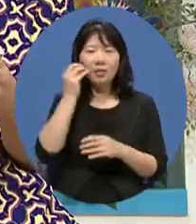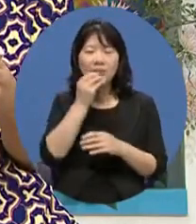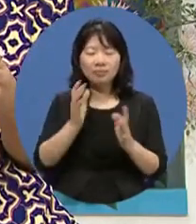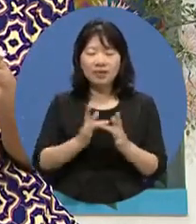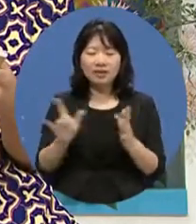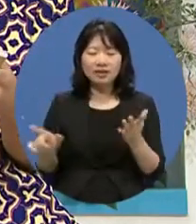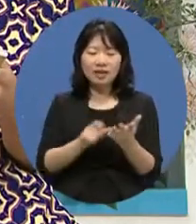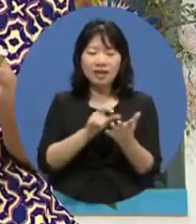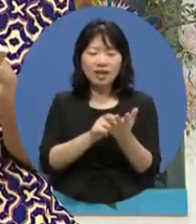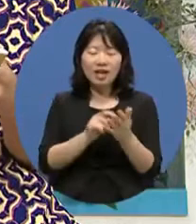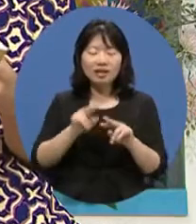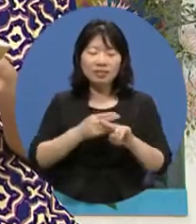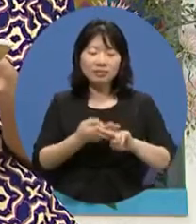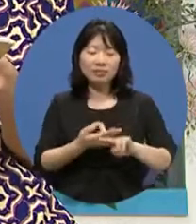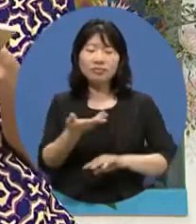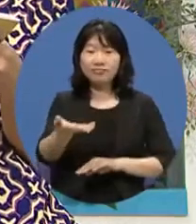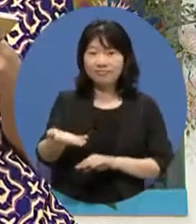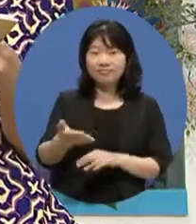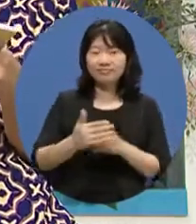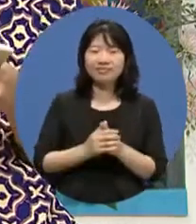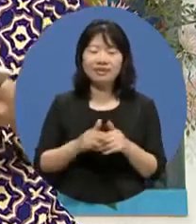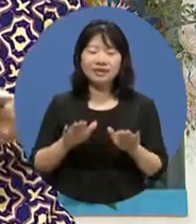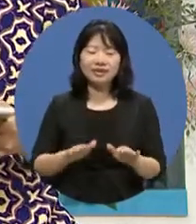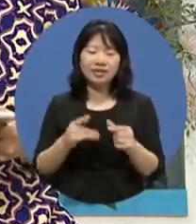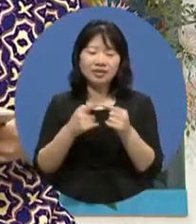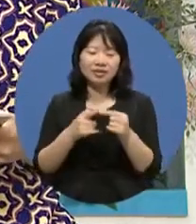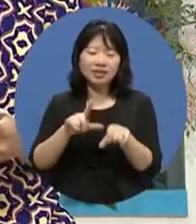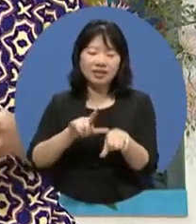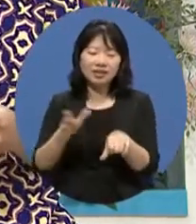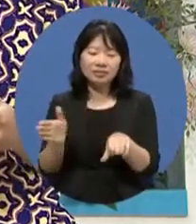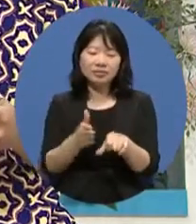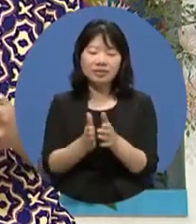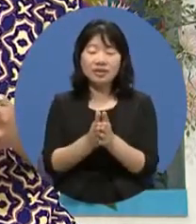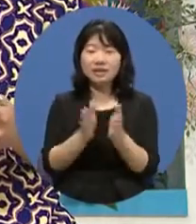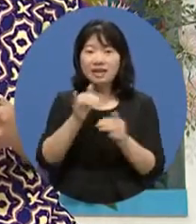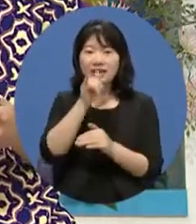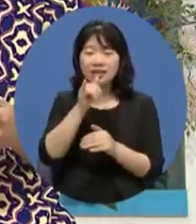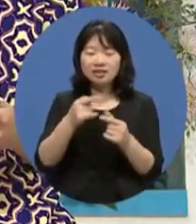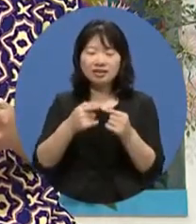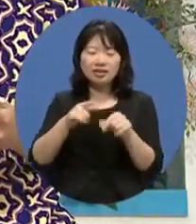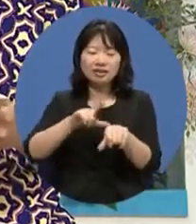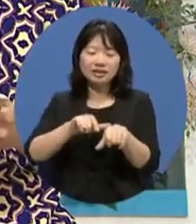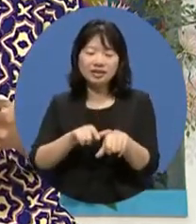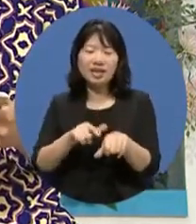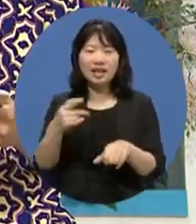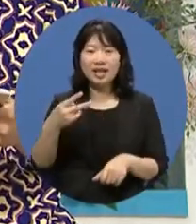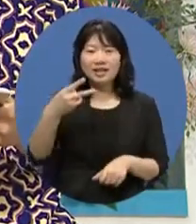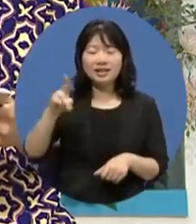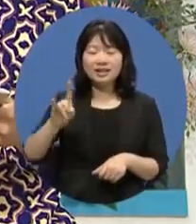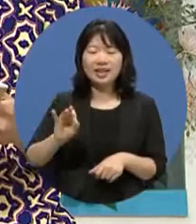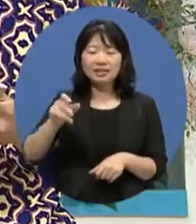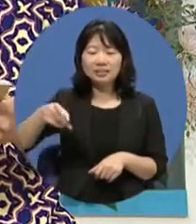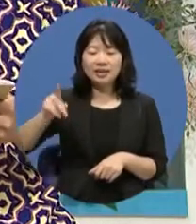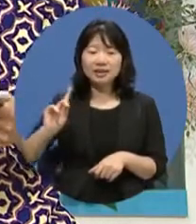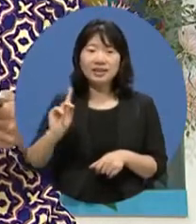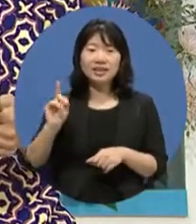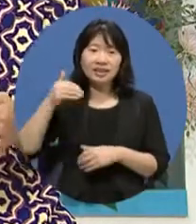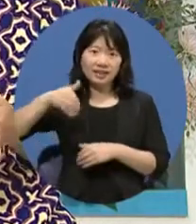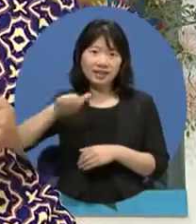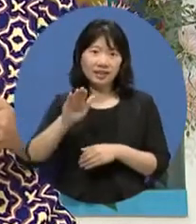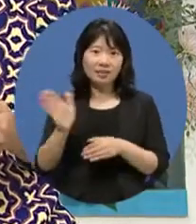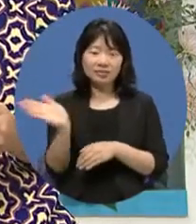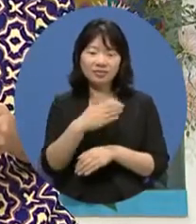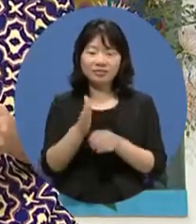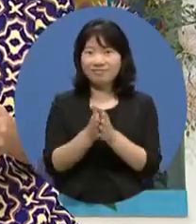통해서 상품 보내드리겠습니다. 네, 자, 그럼 첫 번째 코너부터 시작해보겠습니다. 첫 코너, 땡PD가 간다로부터 시작해보겠습니다.